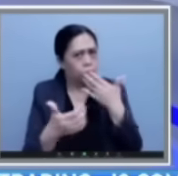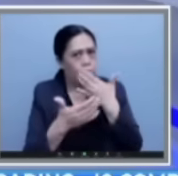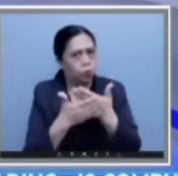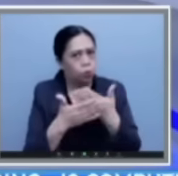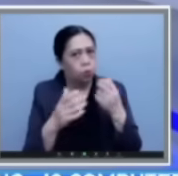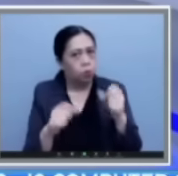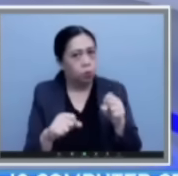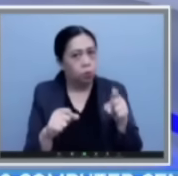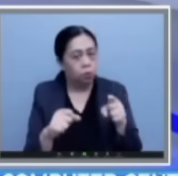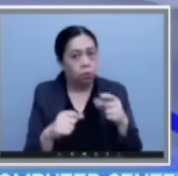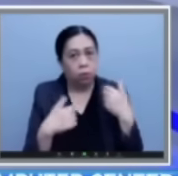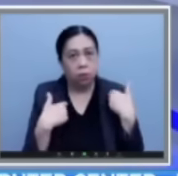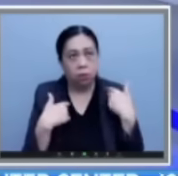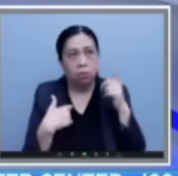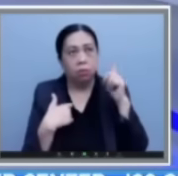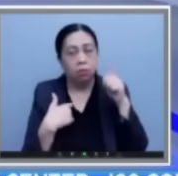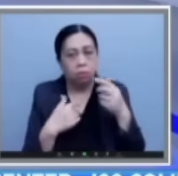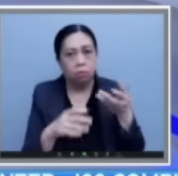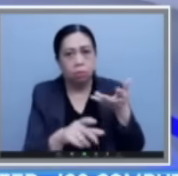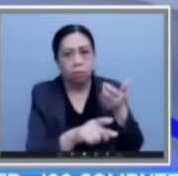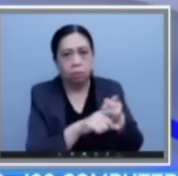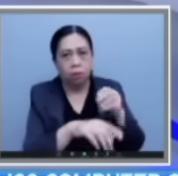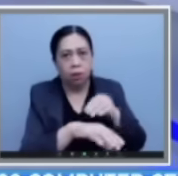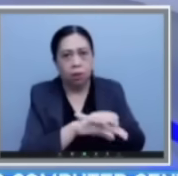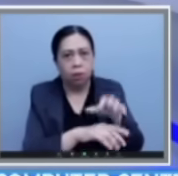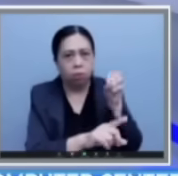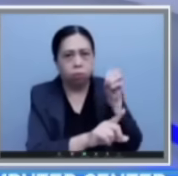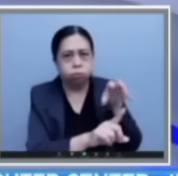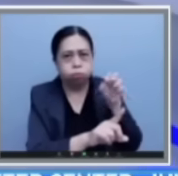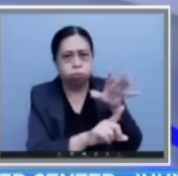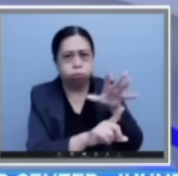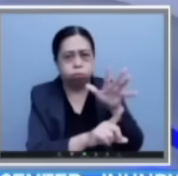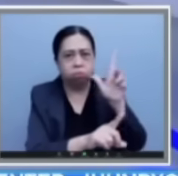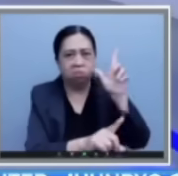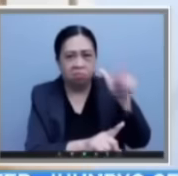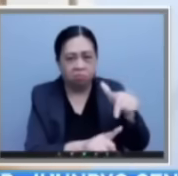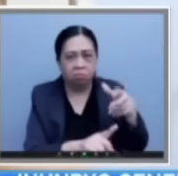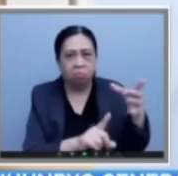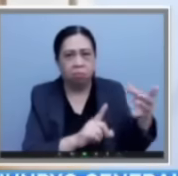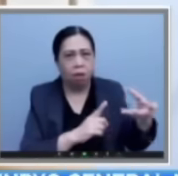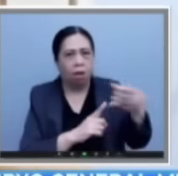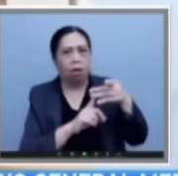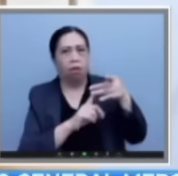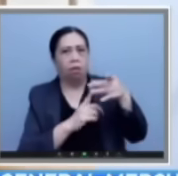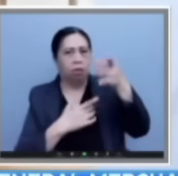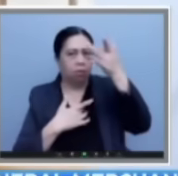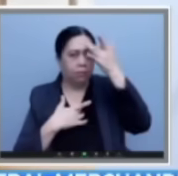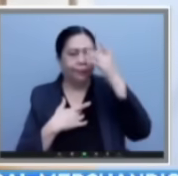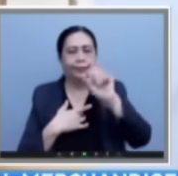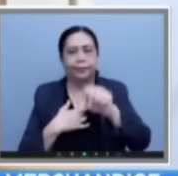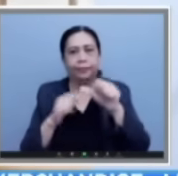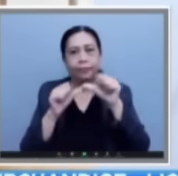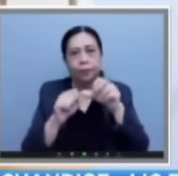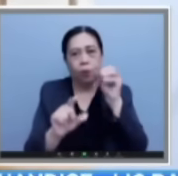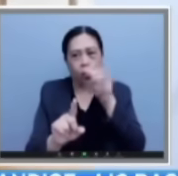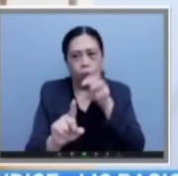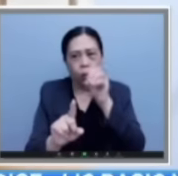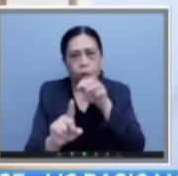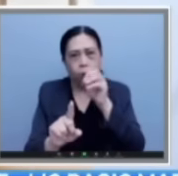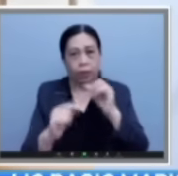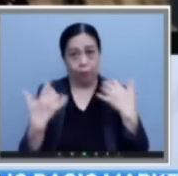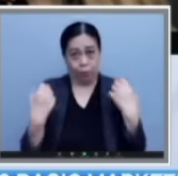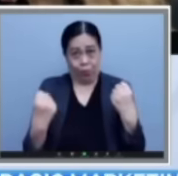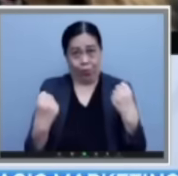mag-develop dahil po dito kung matagal po sila na-expose na Yes Oo kasi ang constant na exposure dito sa